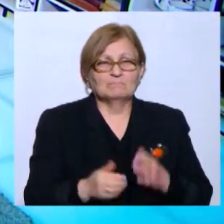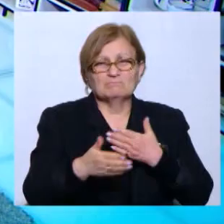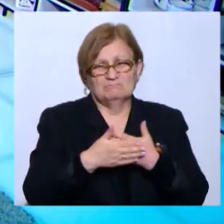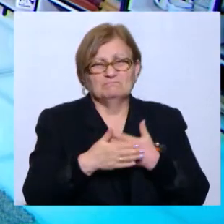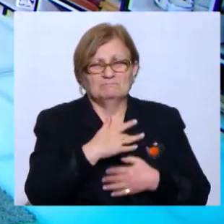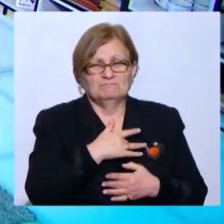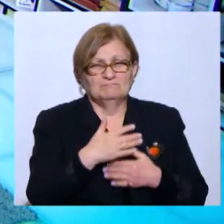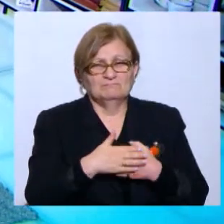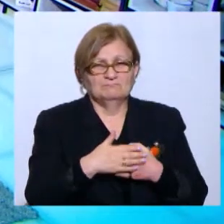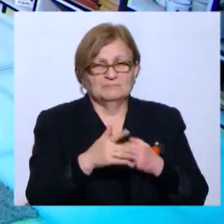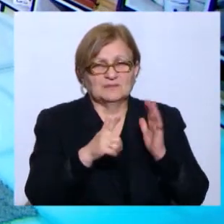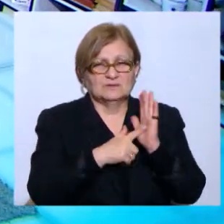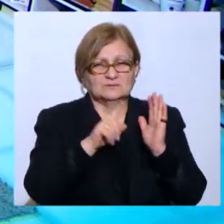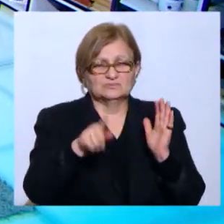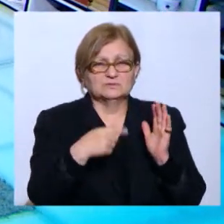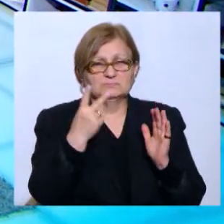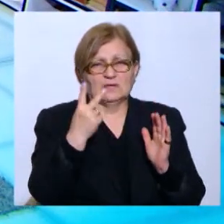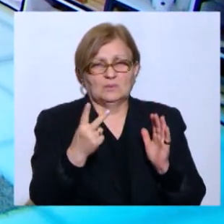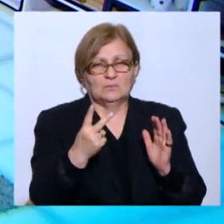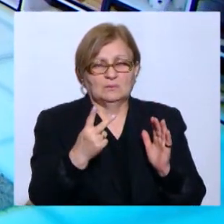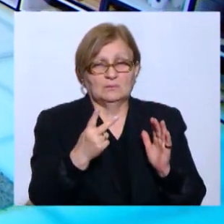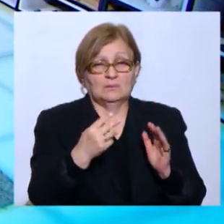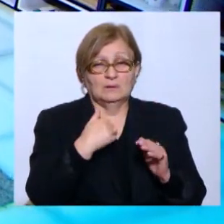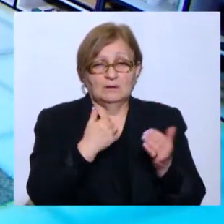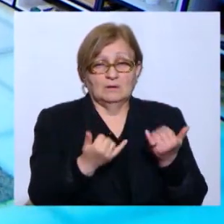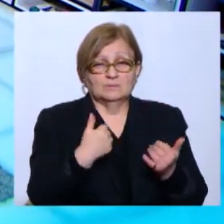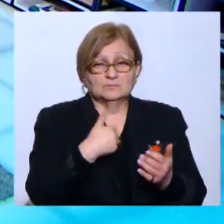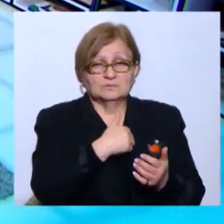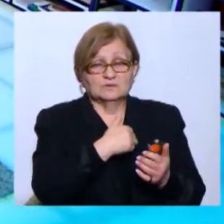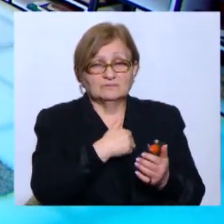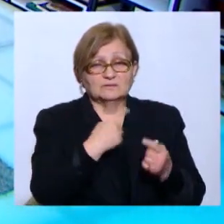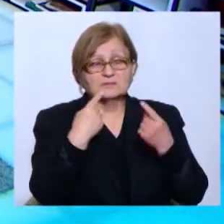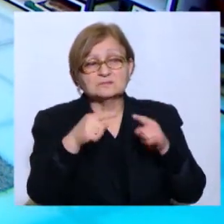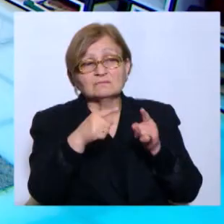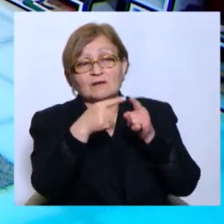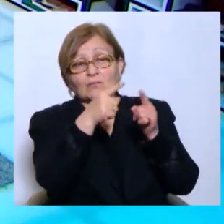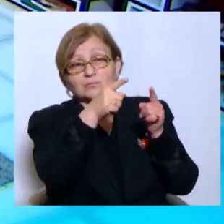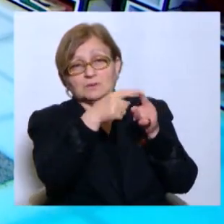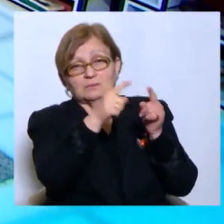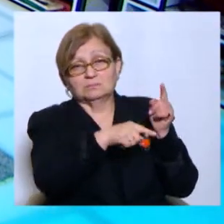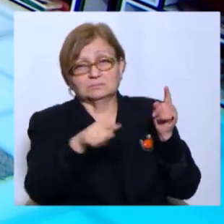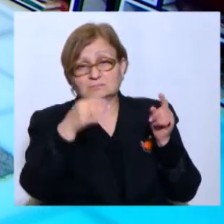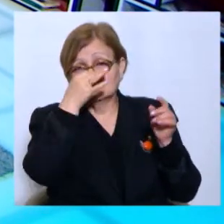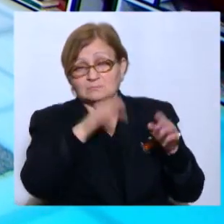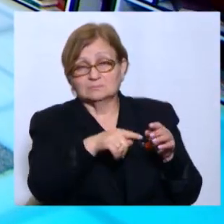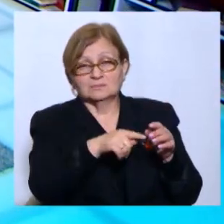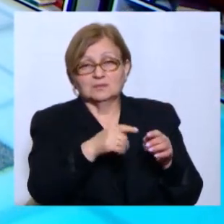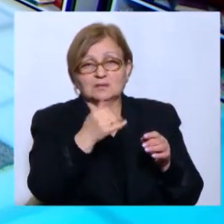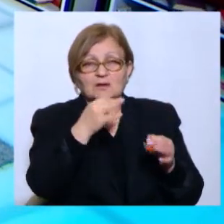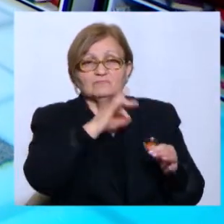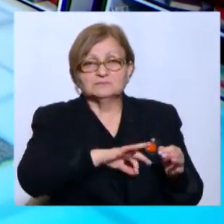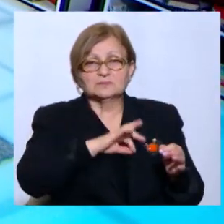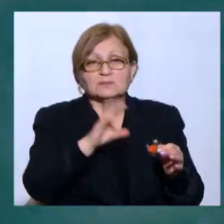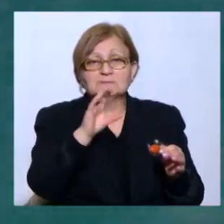დაახლოებით არის 7.2. და ახლა თუ ჩვენ გვინდა დანარჩენი კუთხეების ნახვა, ამჯერად უკვე ვსარგებლობთ სინუსების